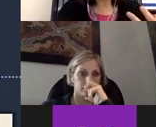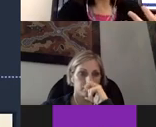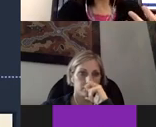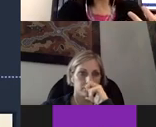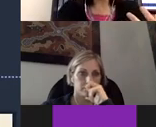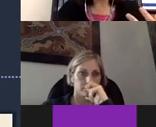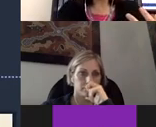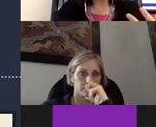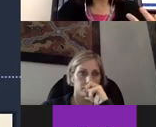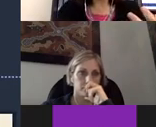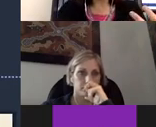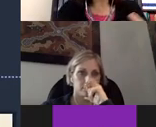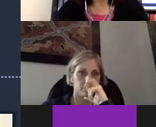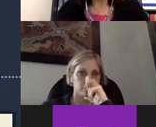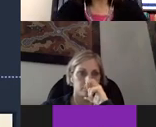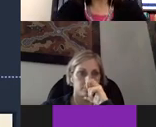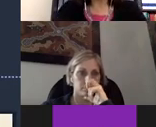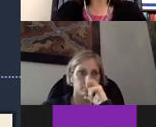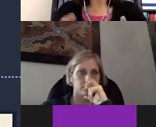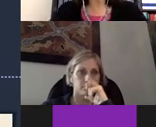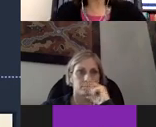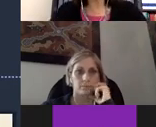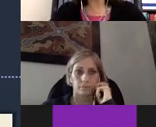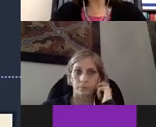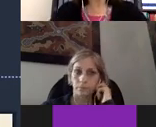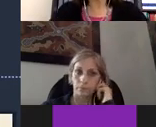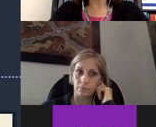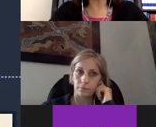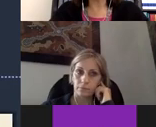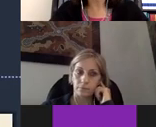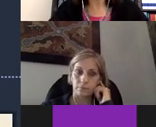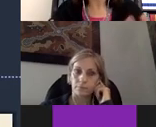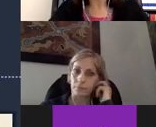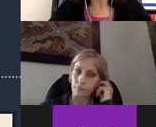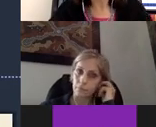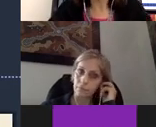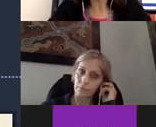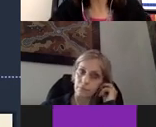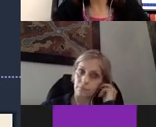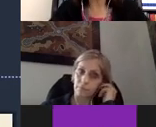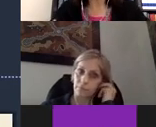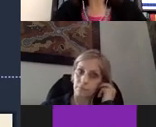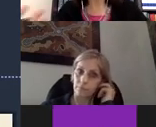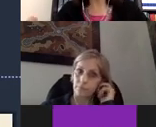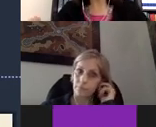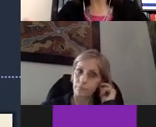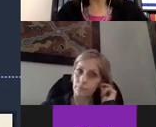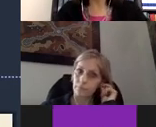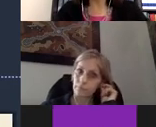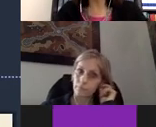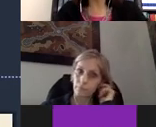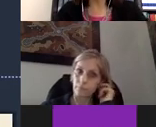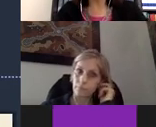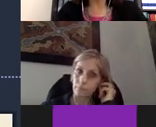il cui mh il cui storytelling ruota attorno al concetto del non c'è più tempo a regioni invece